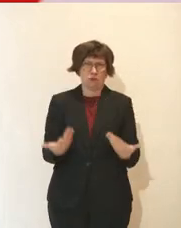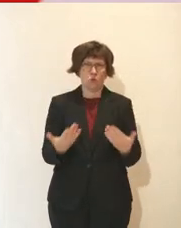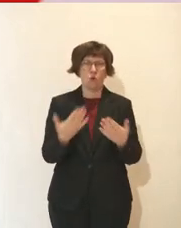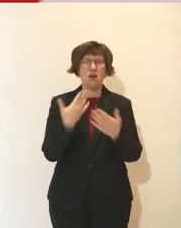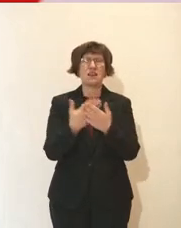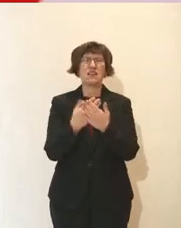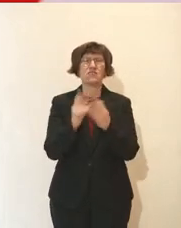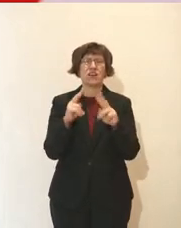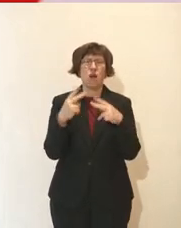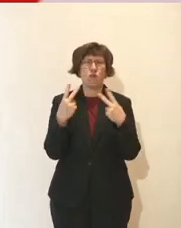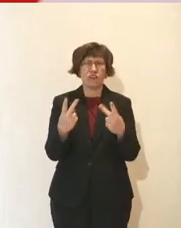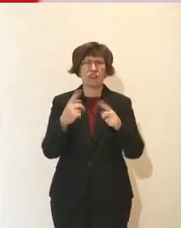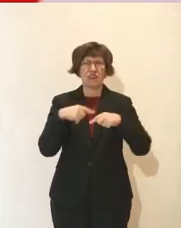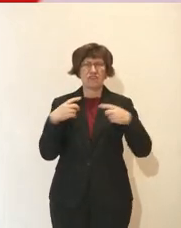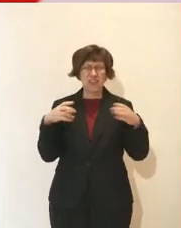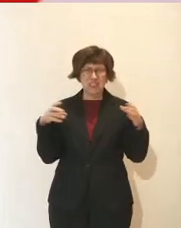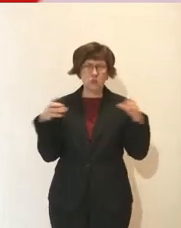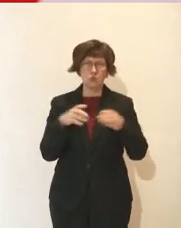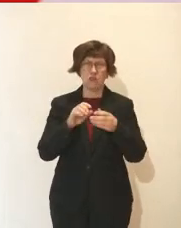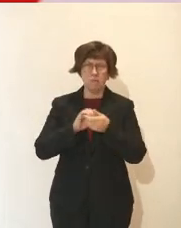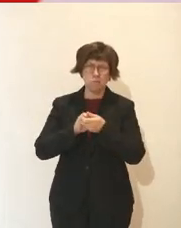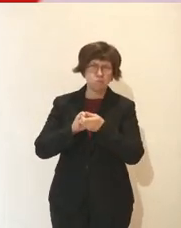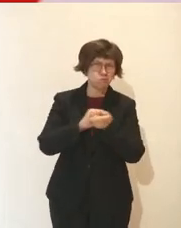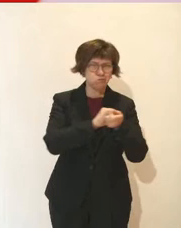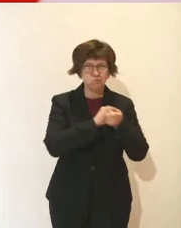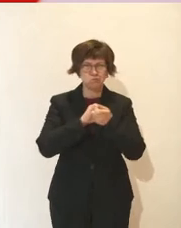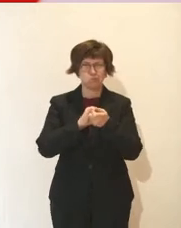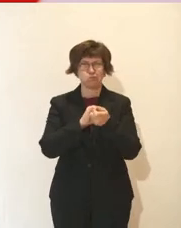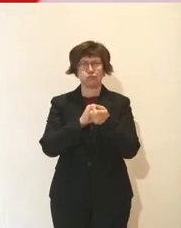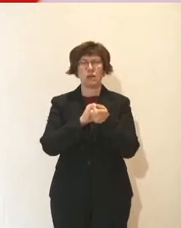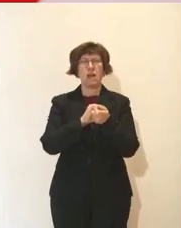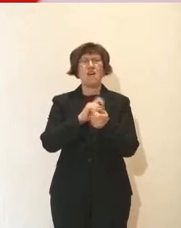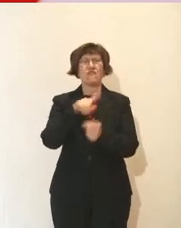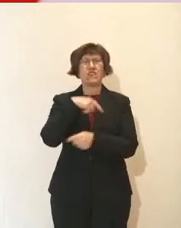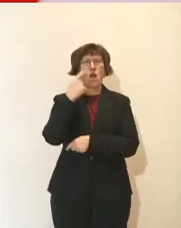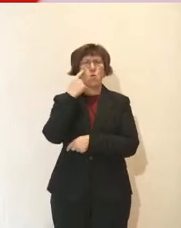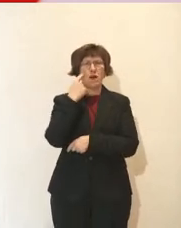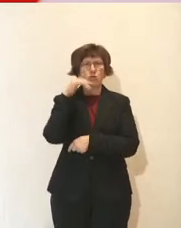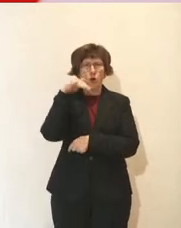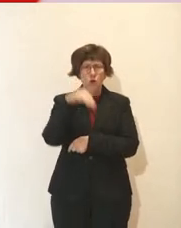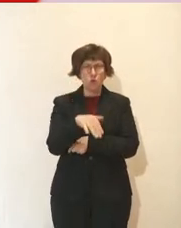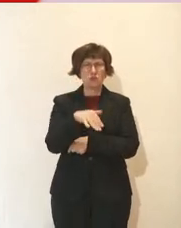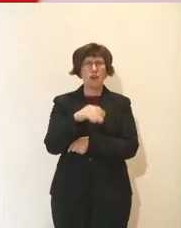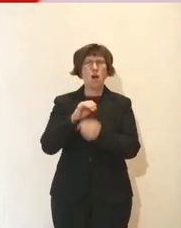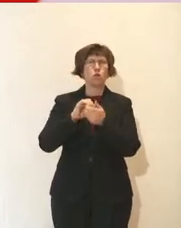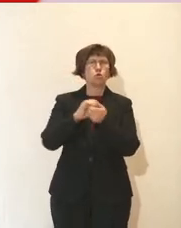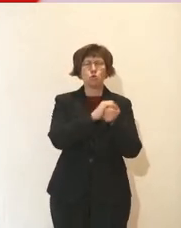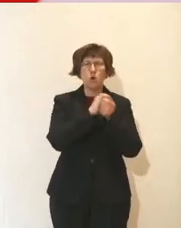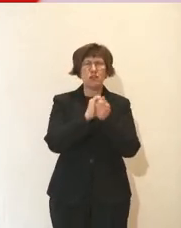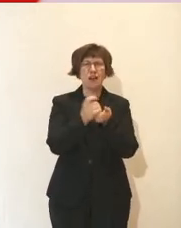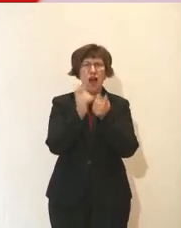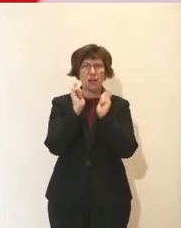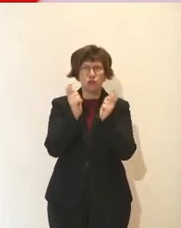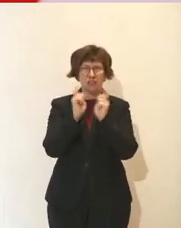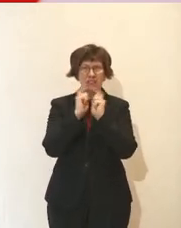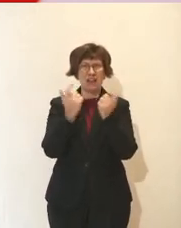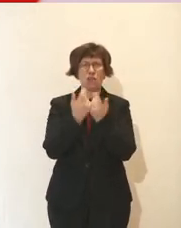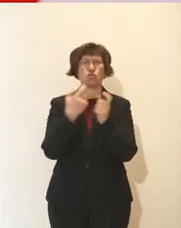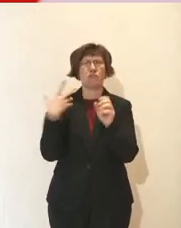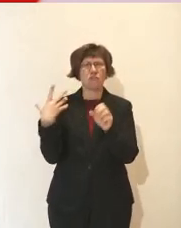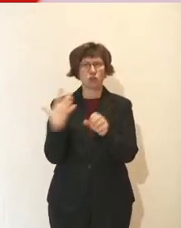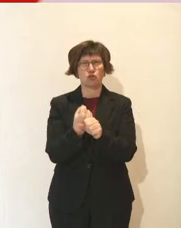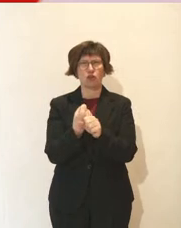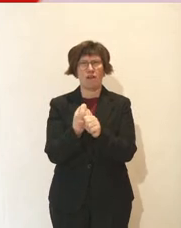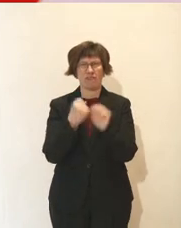auch wichtig dass wir hier zusammen halten ich bin fest davon überzeugt dass wir als solidarische gesellschaft in der lage sind